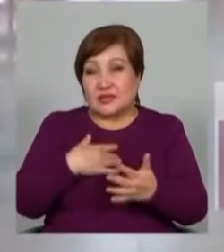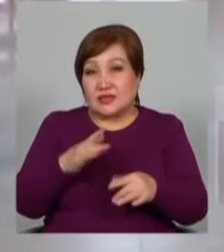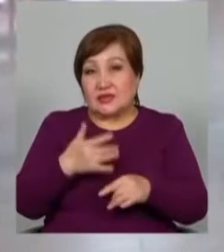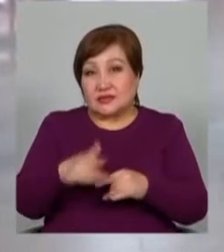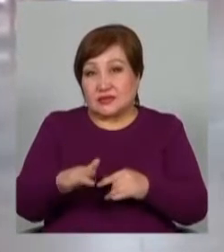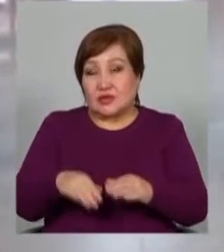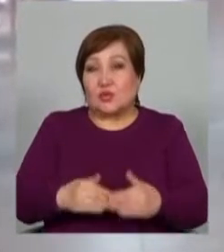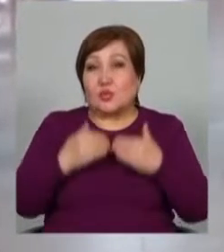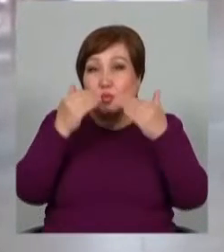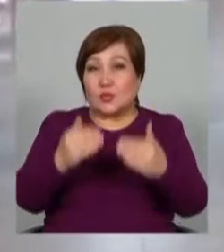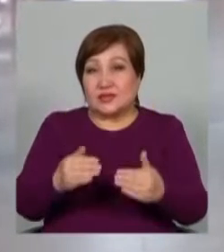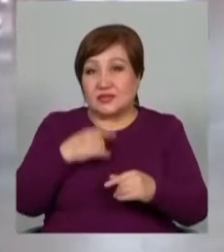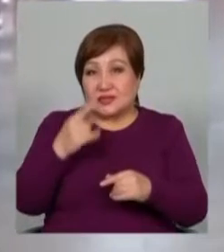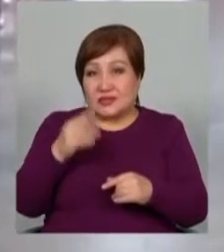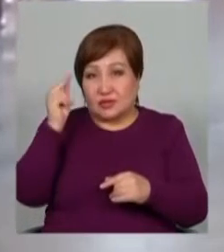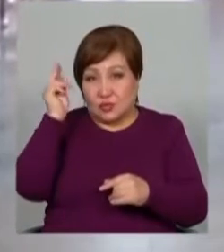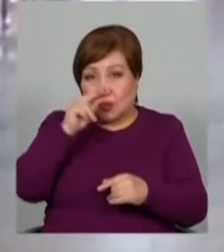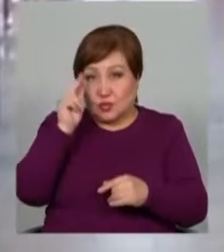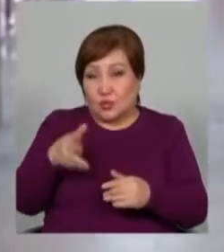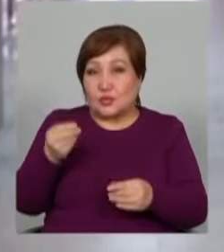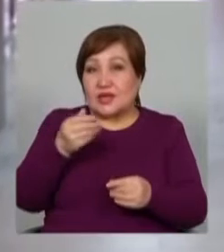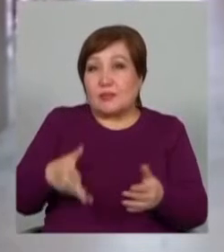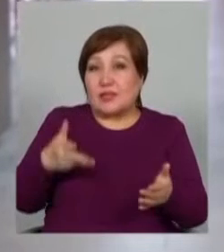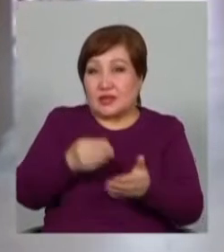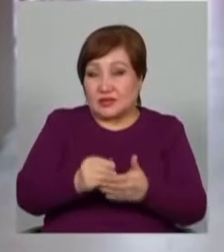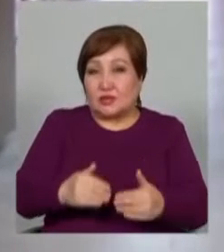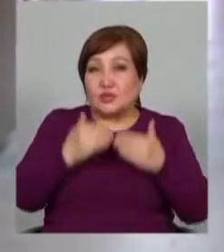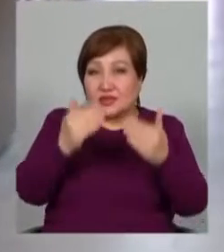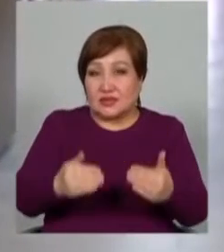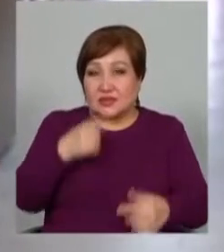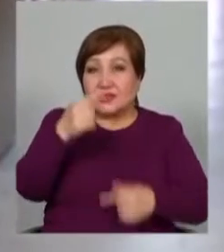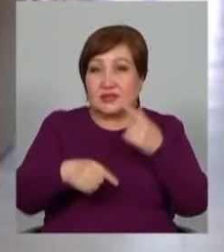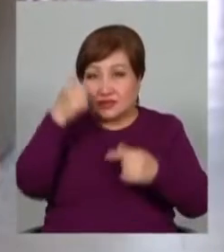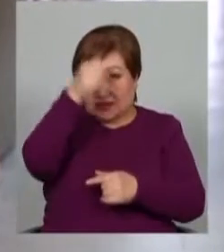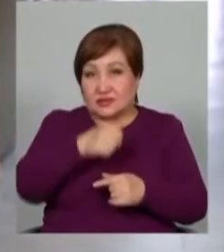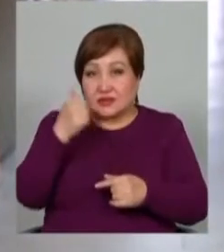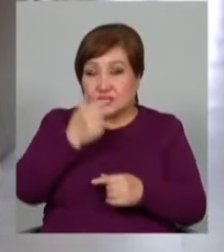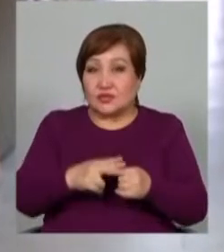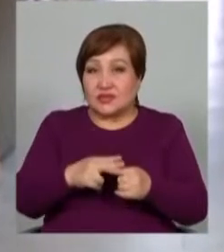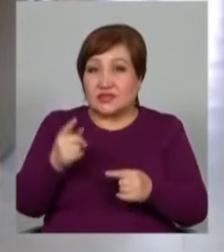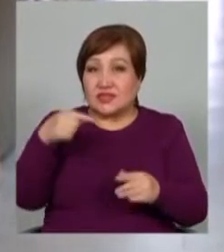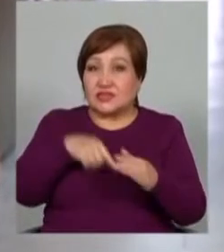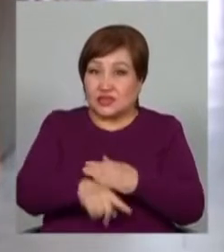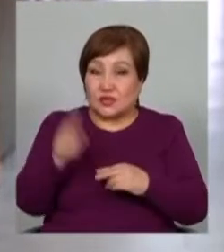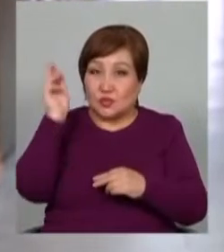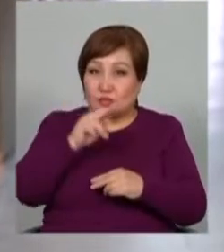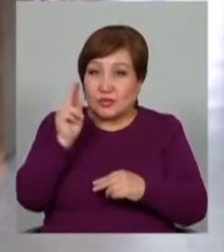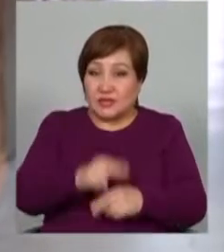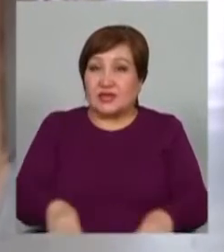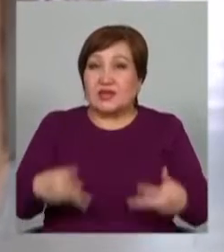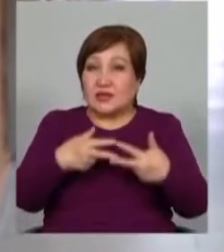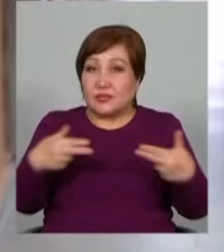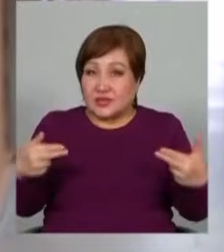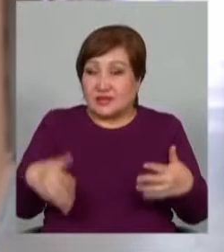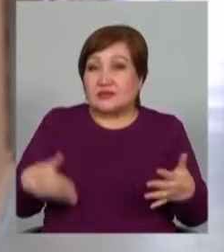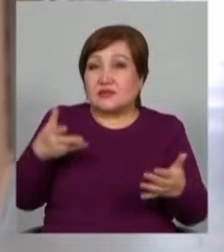көтерілді деді. Оқу ақысы келе жылдан бастап көтеріледі. Сіздер ішкі жана іштей оқып жатқандағылармен бірдей оқу ақысын төлейсіздер